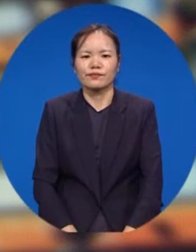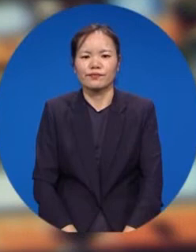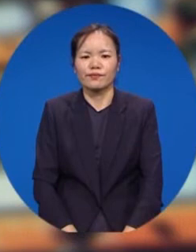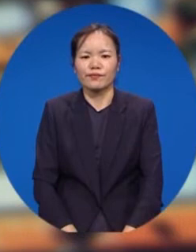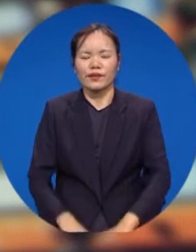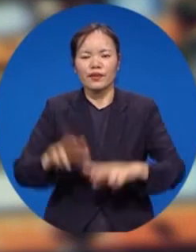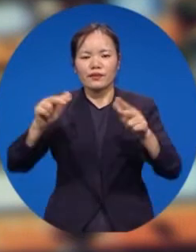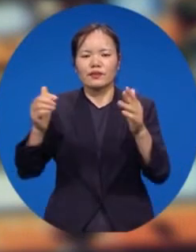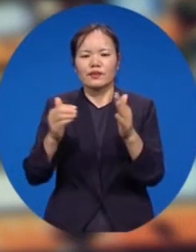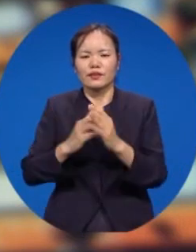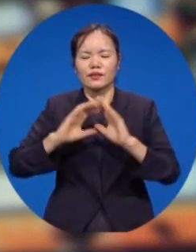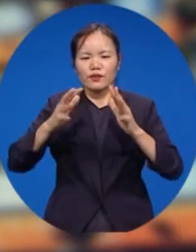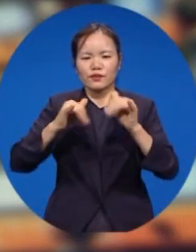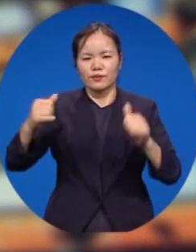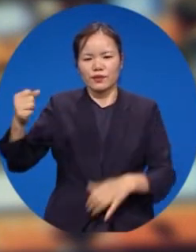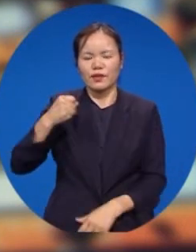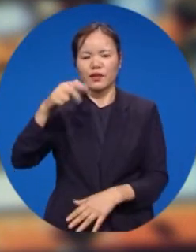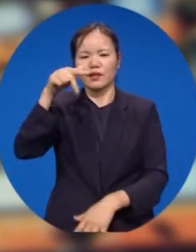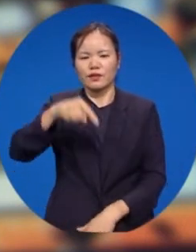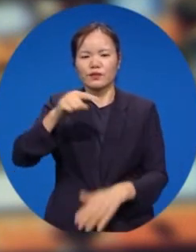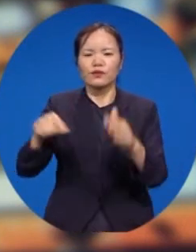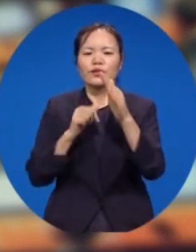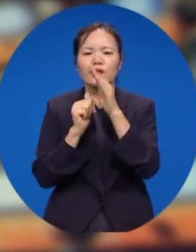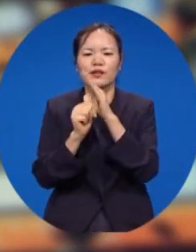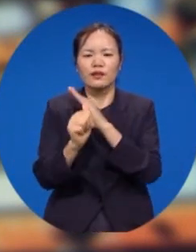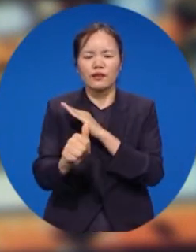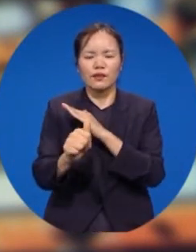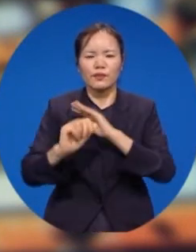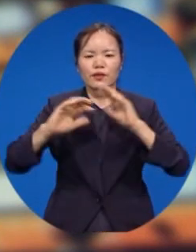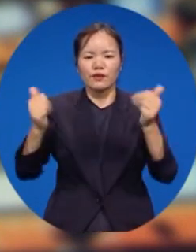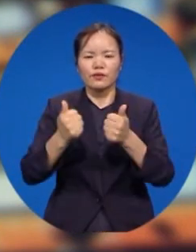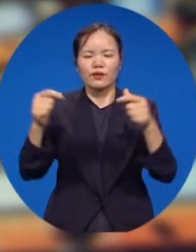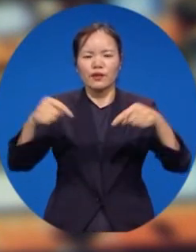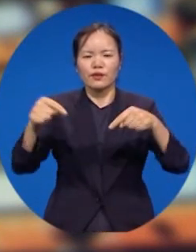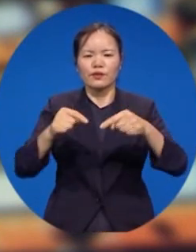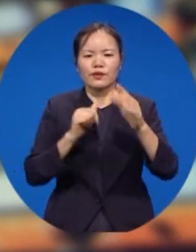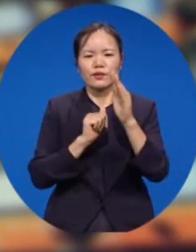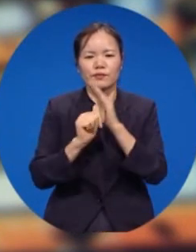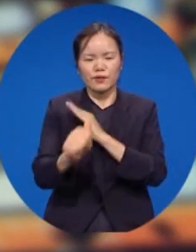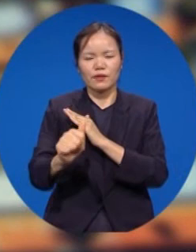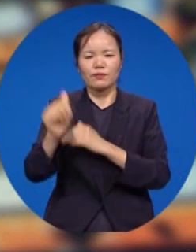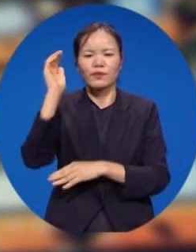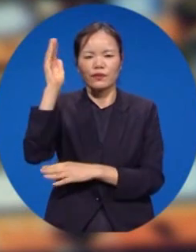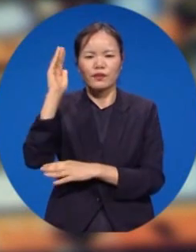네, 지금까지 국민의힘 주호영 원내대표의 국회 교섭단체